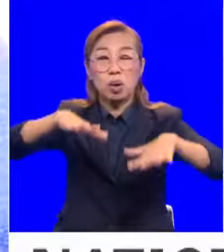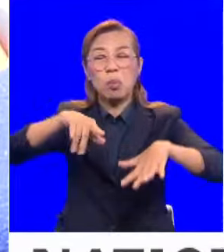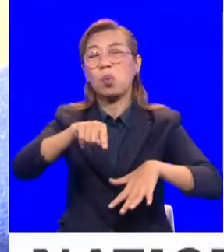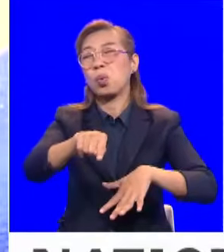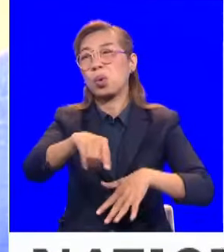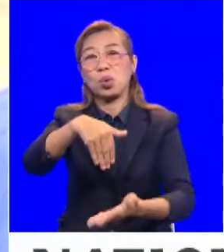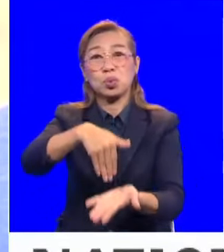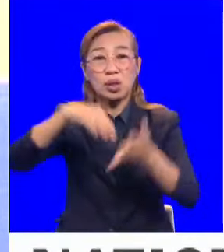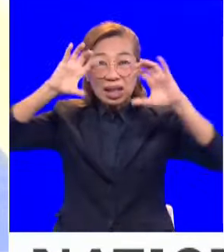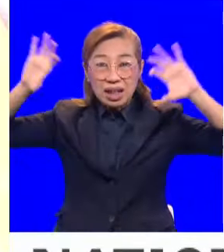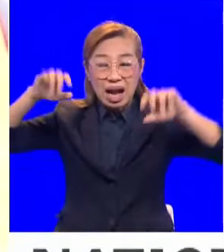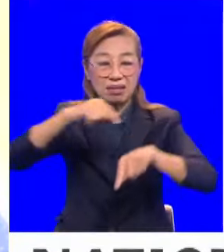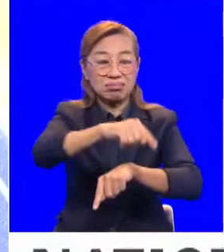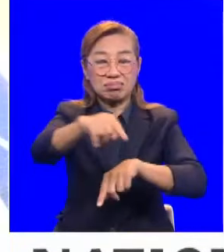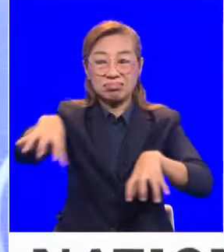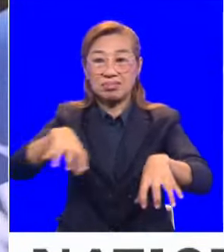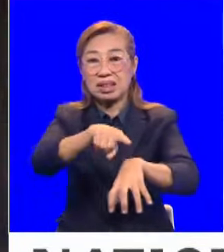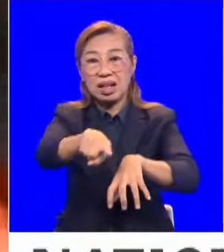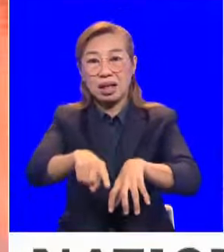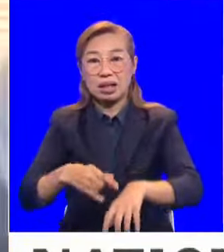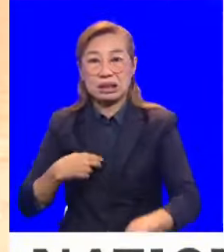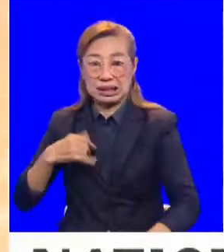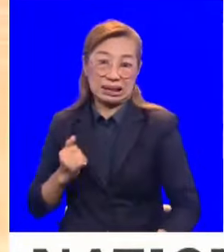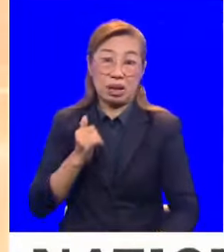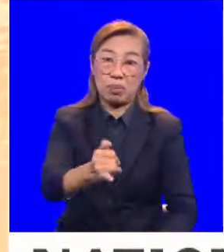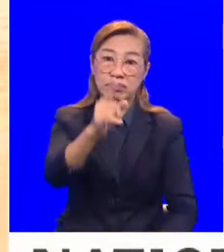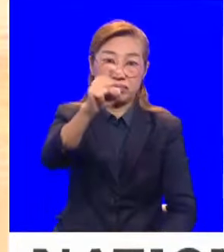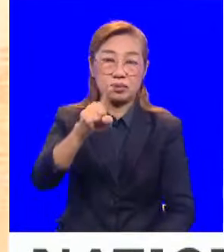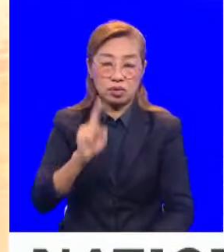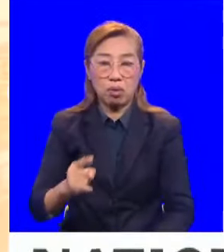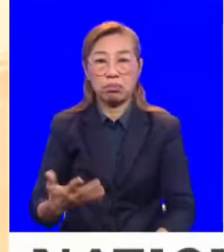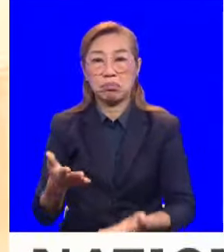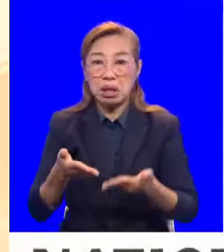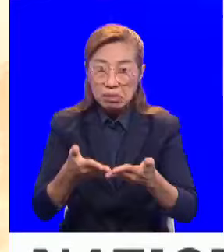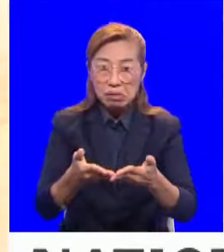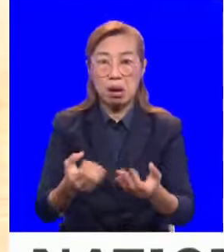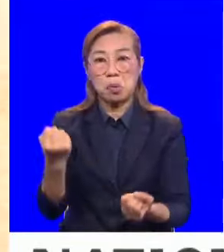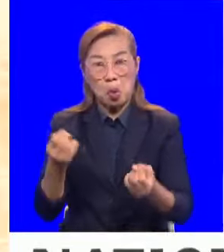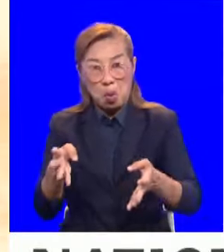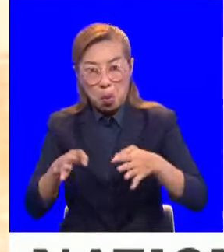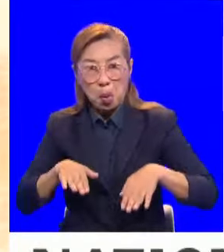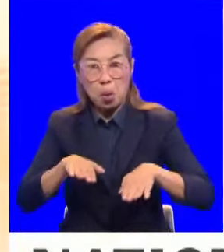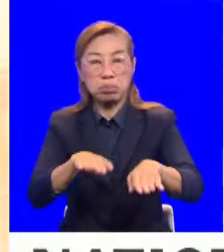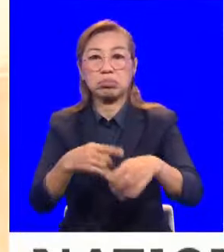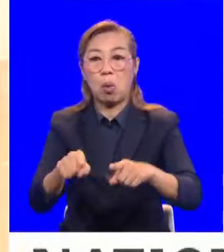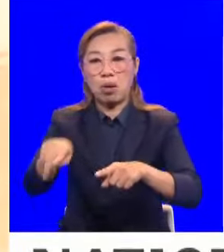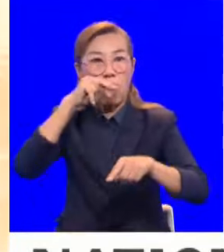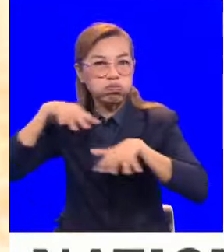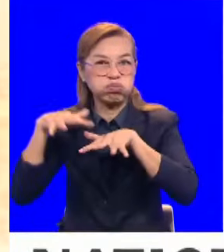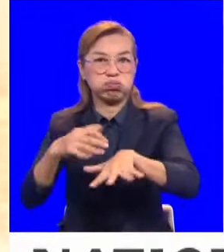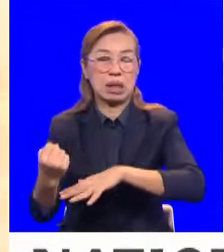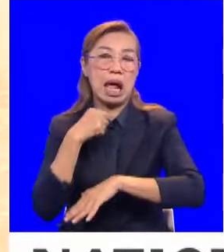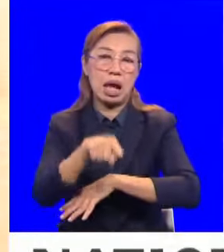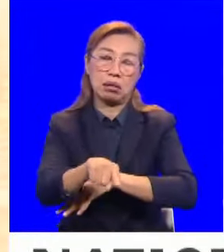ได้แล้วนะคะเพราะว่าต้องใช้รถใหญ่หรือว่าใช้เรือเข้าไปเท่านั้นแต่น้ำลักษณะนั้นก็ค่อนข้างที่จะเชี่ยวเลยทีเดียวดังนั้นนะคะผู้โดยส